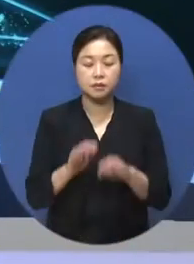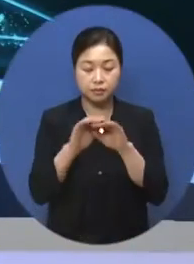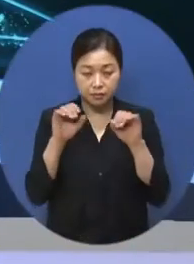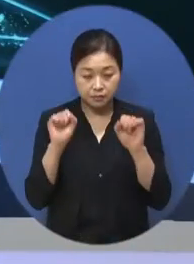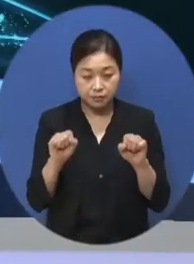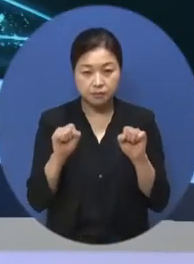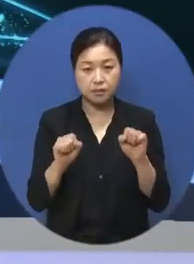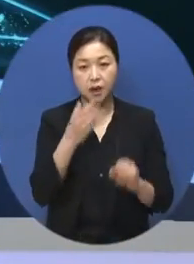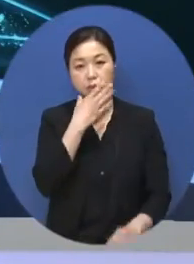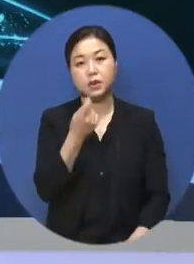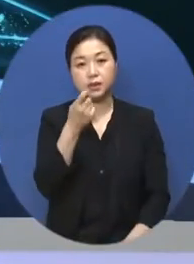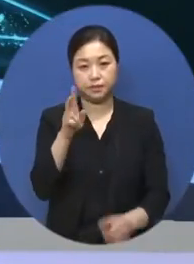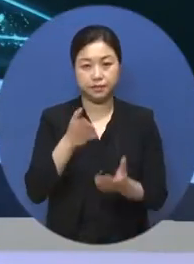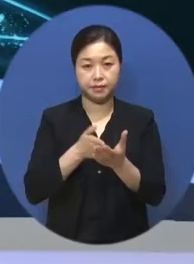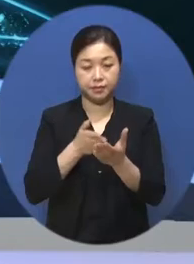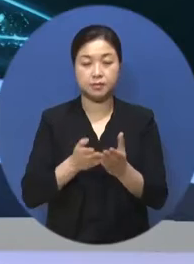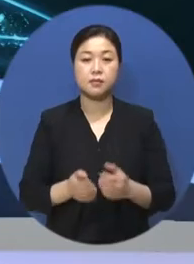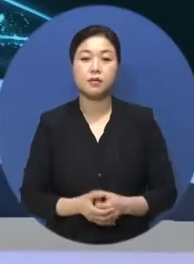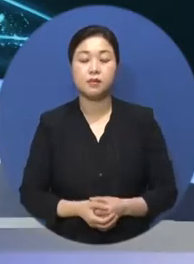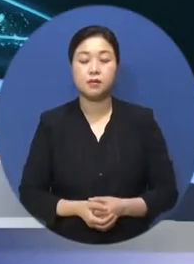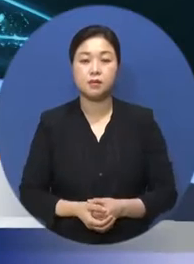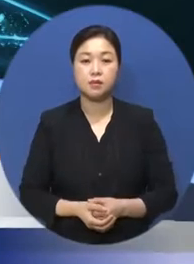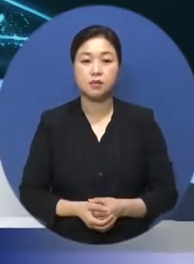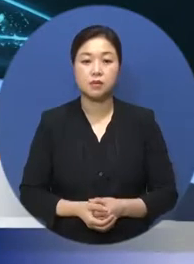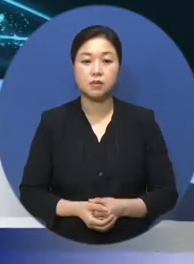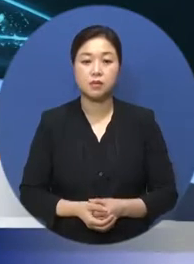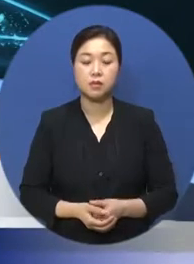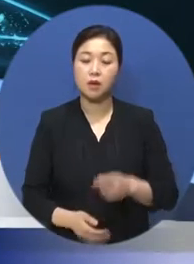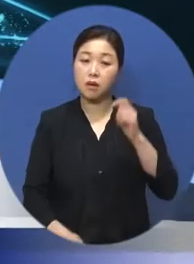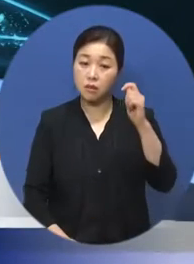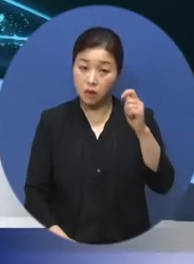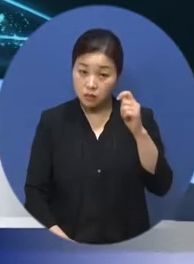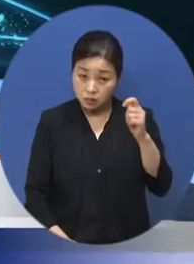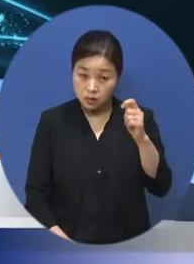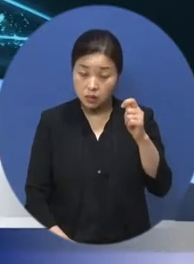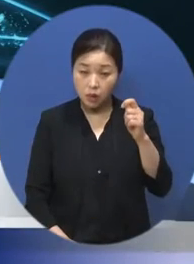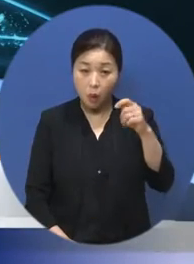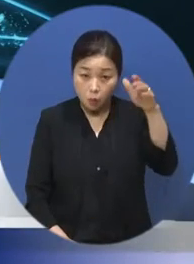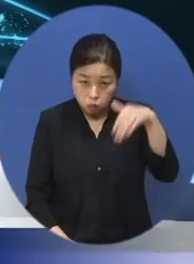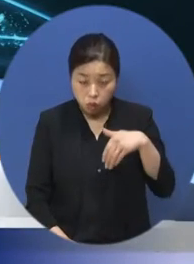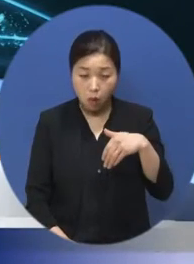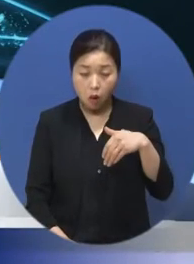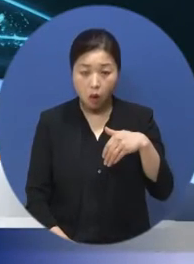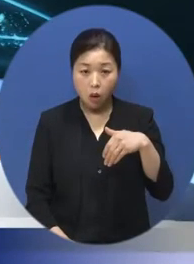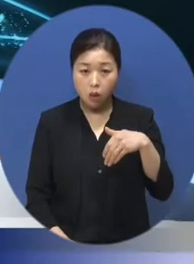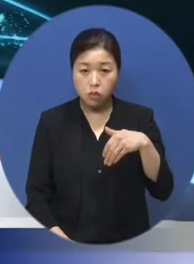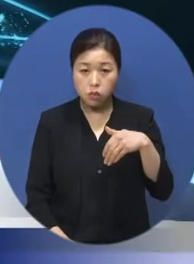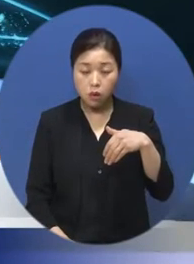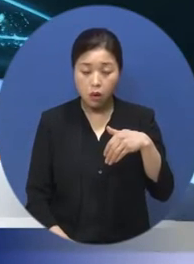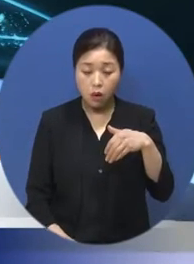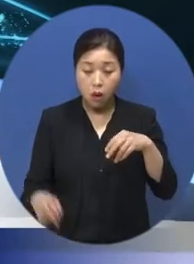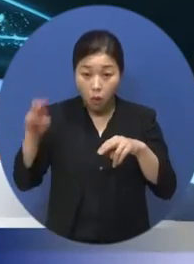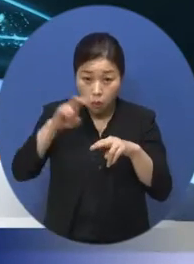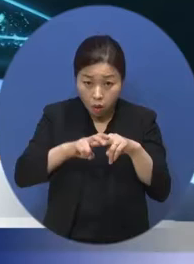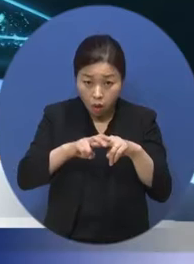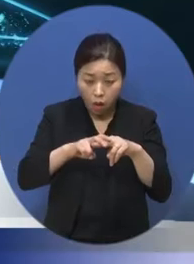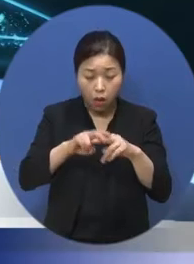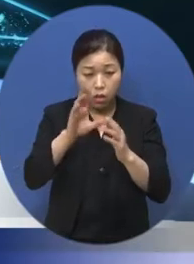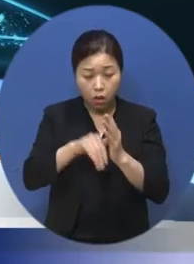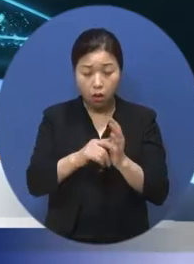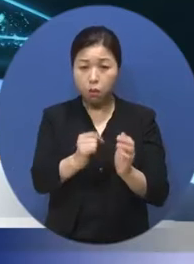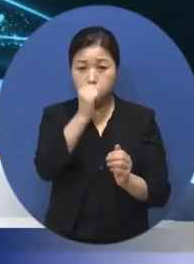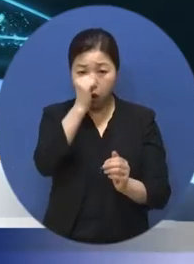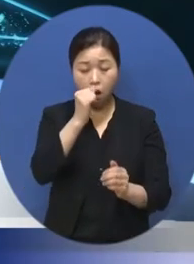여러분 안녕하십니까? 복지TV 뉴스입니다. 택시를 이용하려 할 때 승차 거부를 당한다면 어떤 기분일까요?